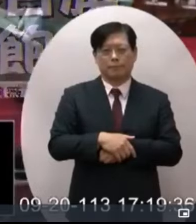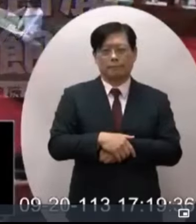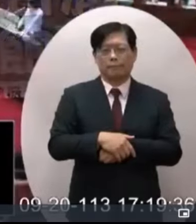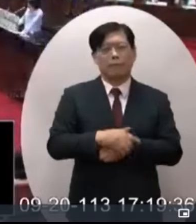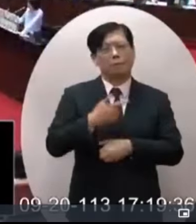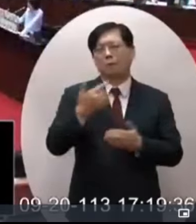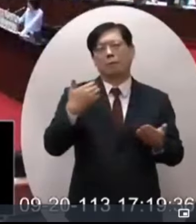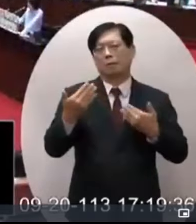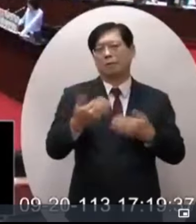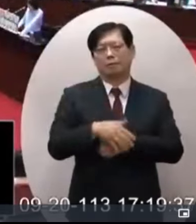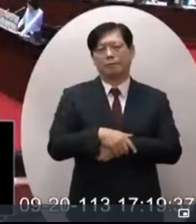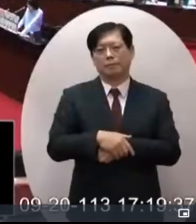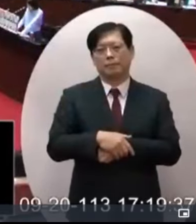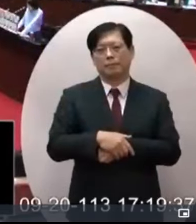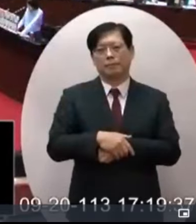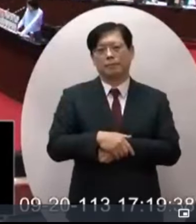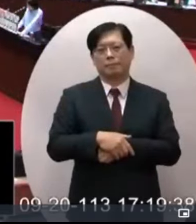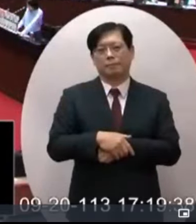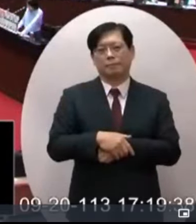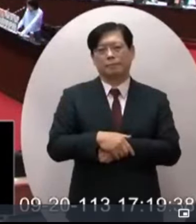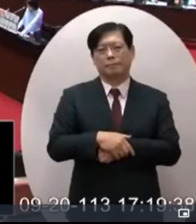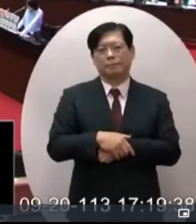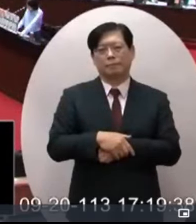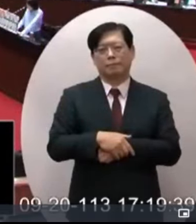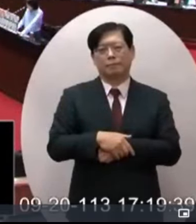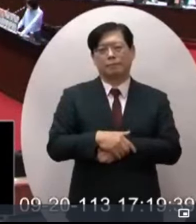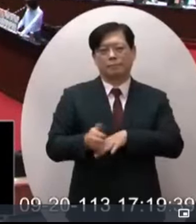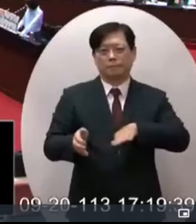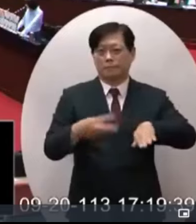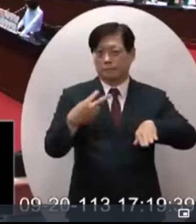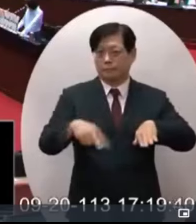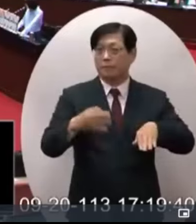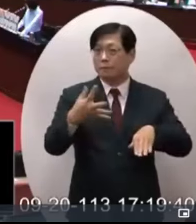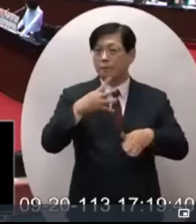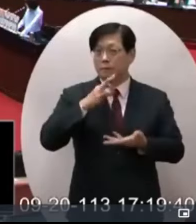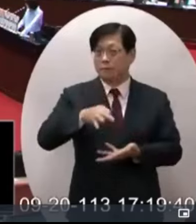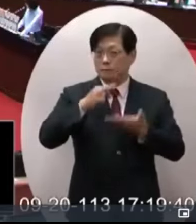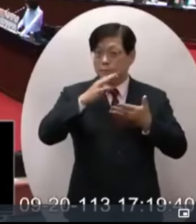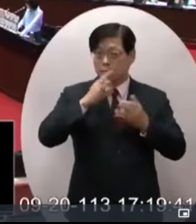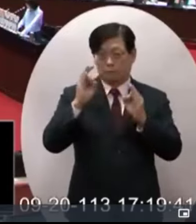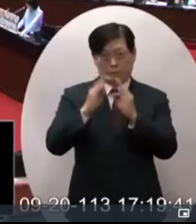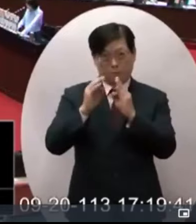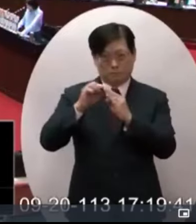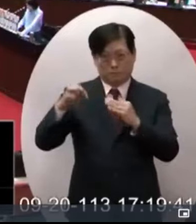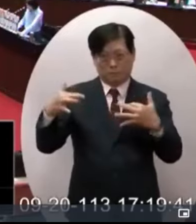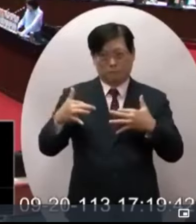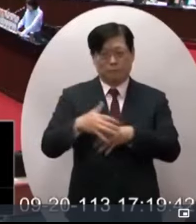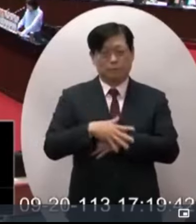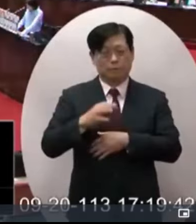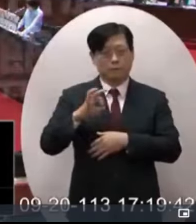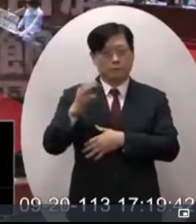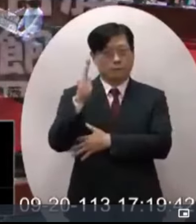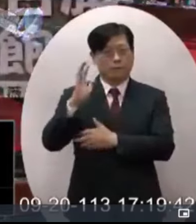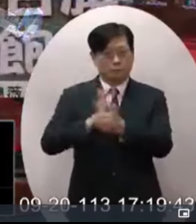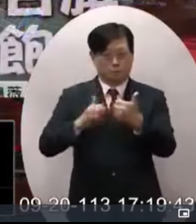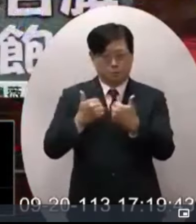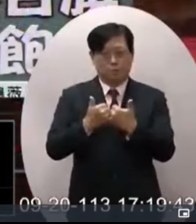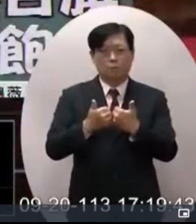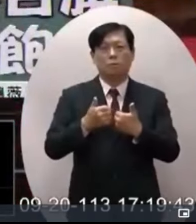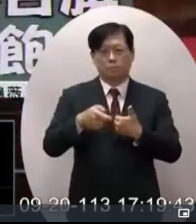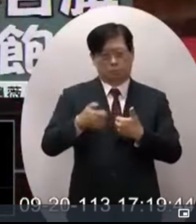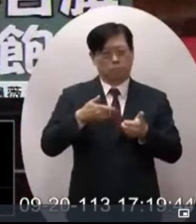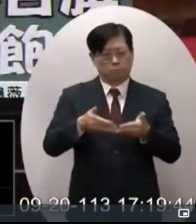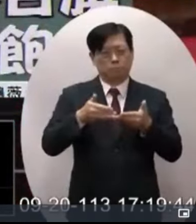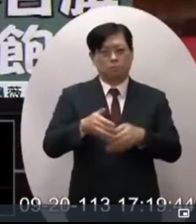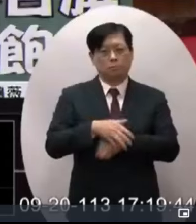会我们都很清楚， 是 好 我们的政策。 另外哈，我为什么在讲一些金融性的哈？我们在财委会，但是呢，我觉得这蛮